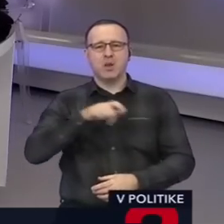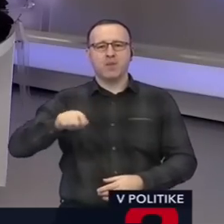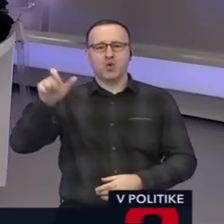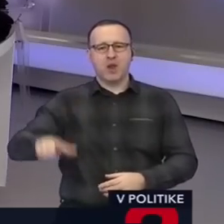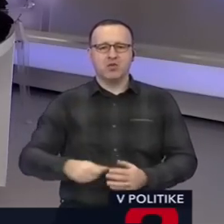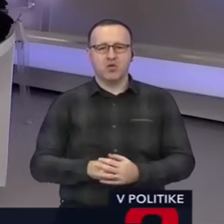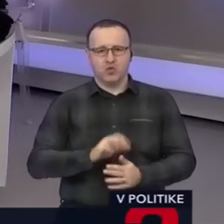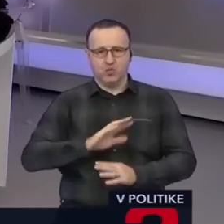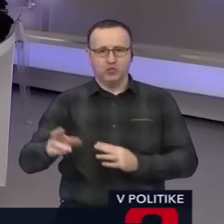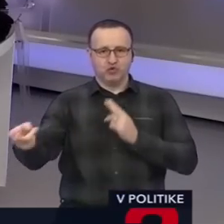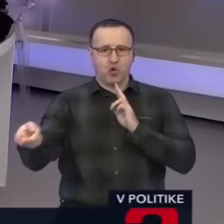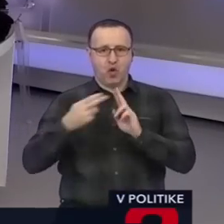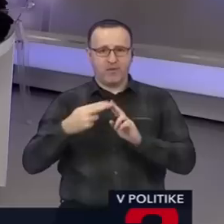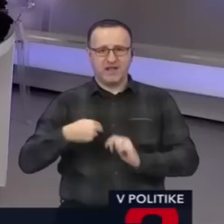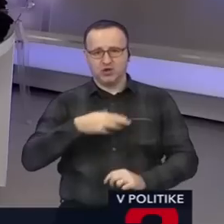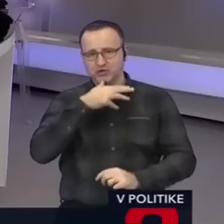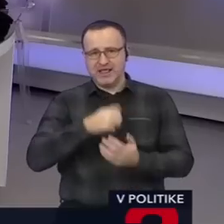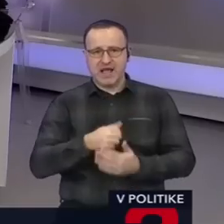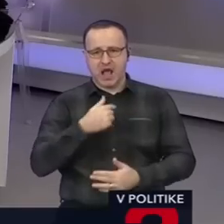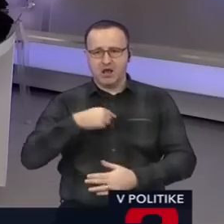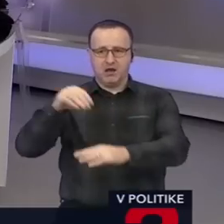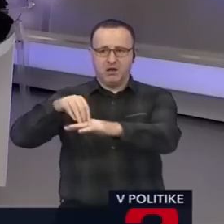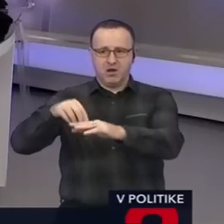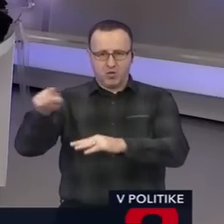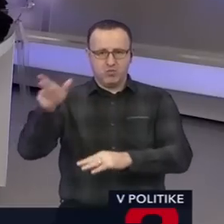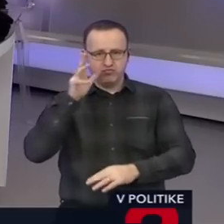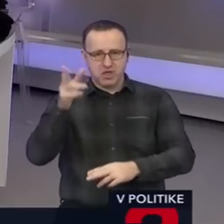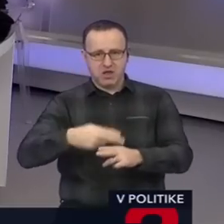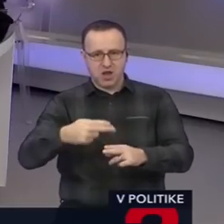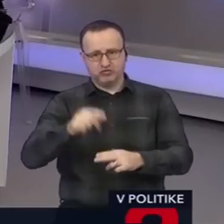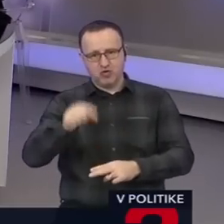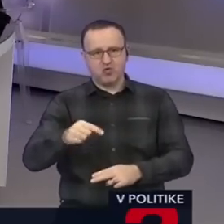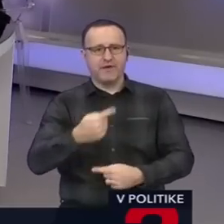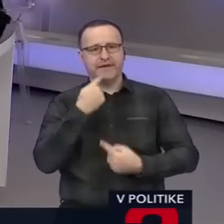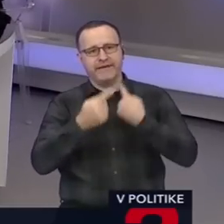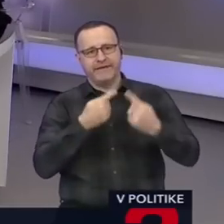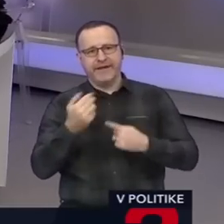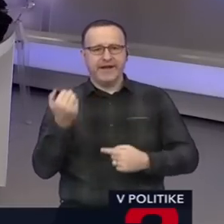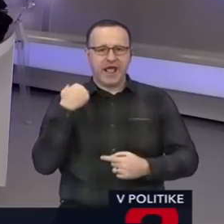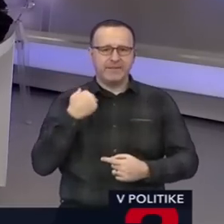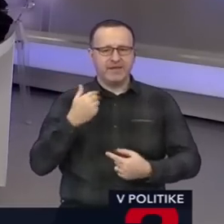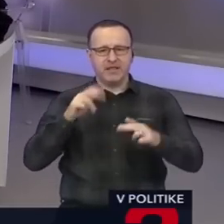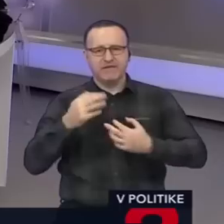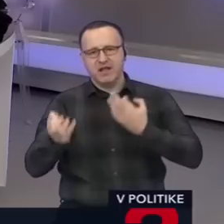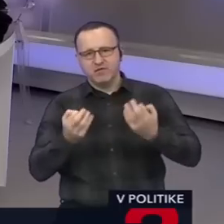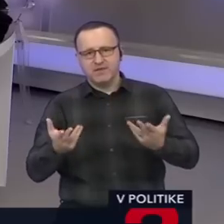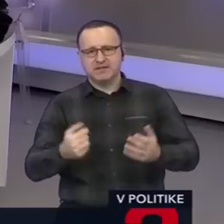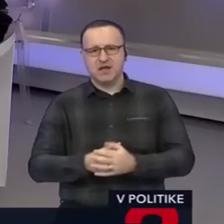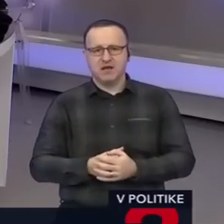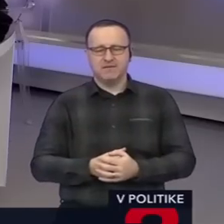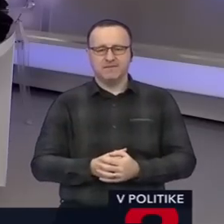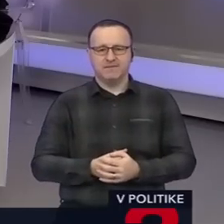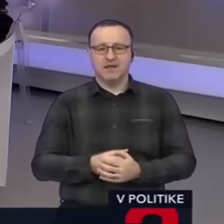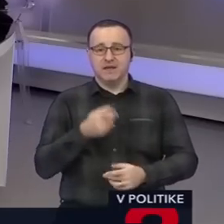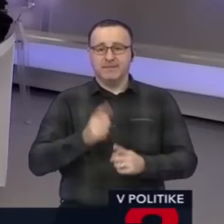odpoveď od Maroša Žilinku, či sa touto vašou výzvou bude zaoberať, respektíve týmto zatiaľ len ústnym podaním? Ja som presne, ako